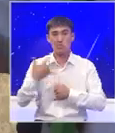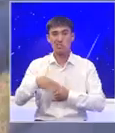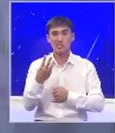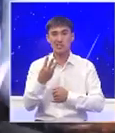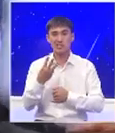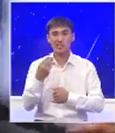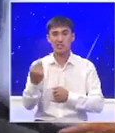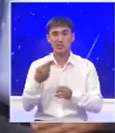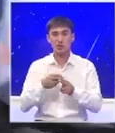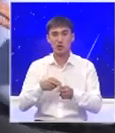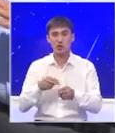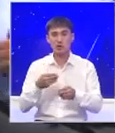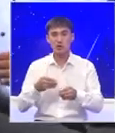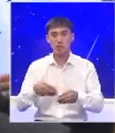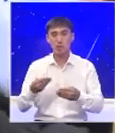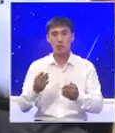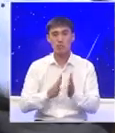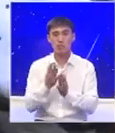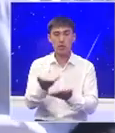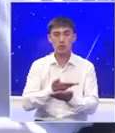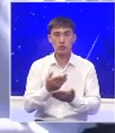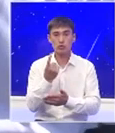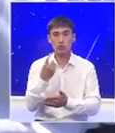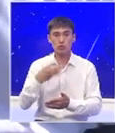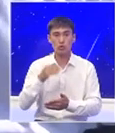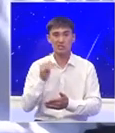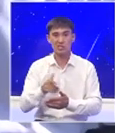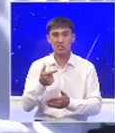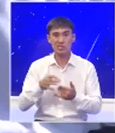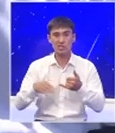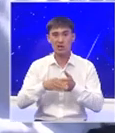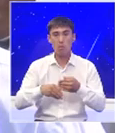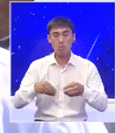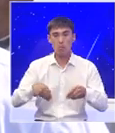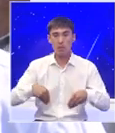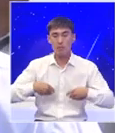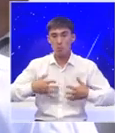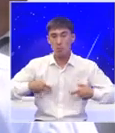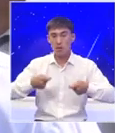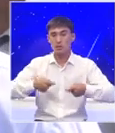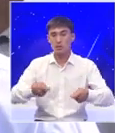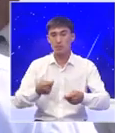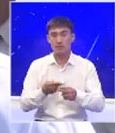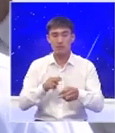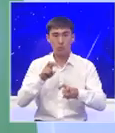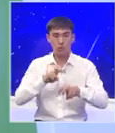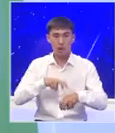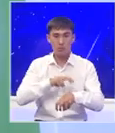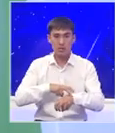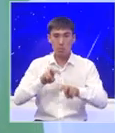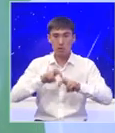тысячи из которых отведены под пашню и еще около 140 тысяч гектаров под пастбище. В этом году комиссия проверяет еще